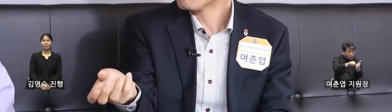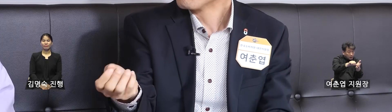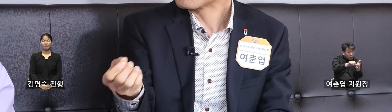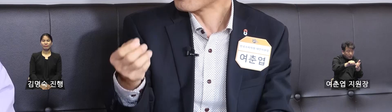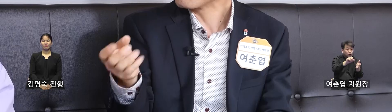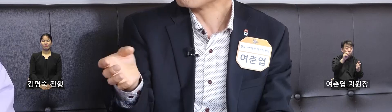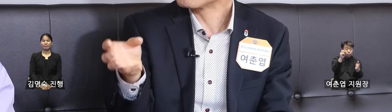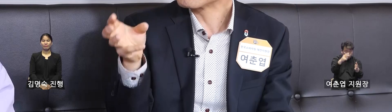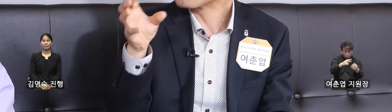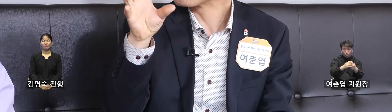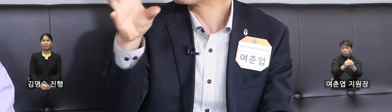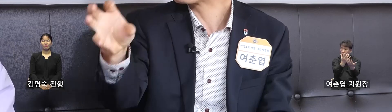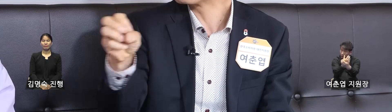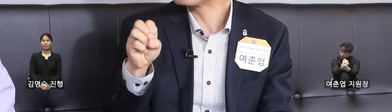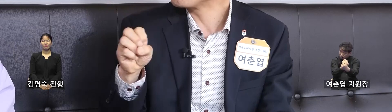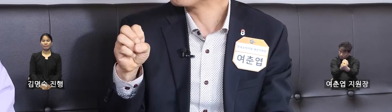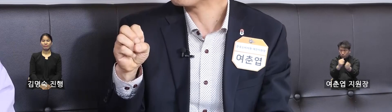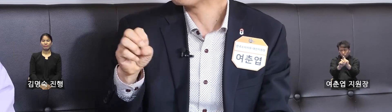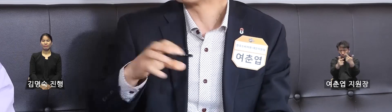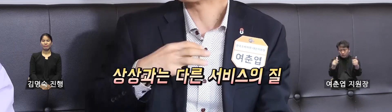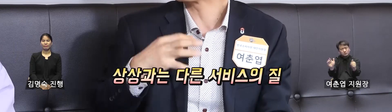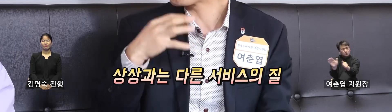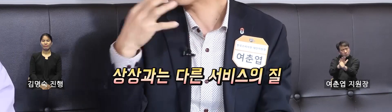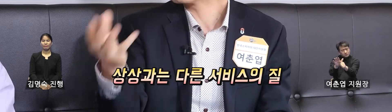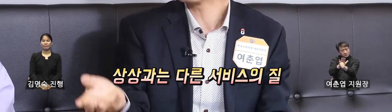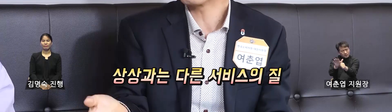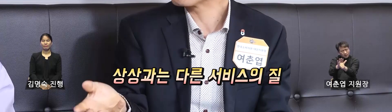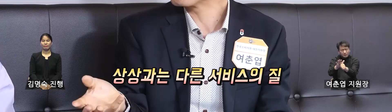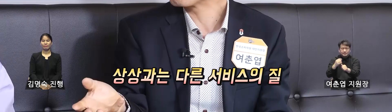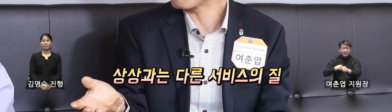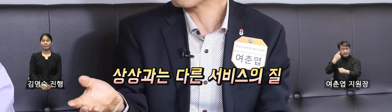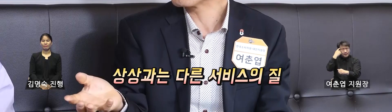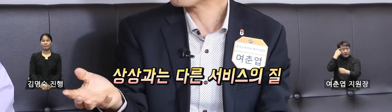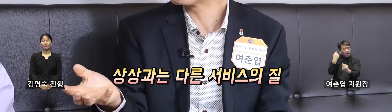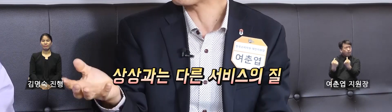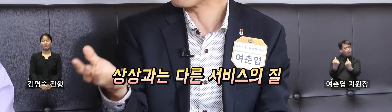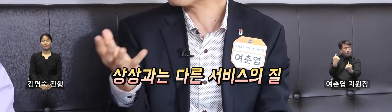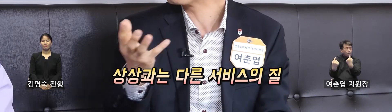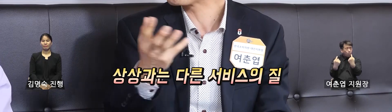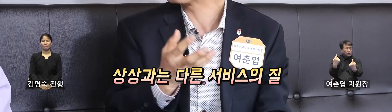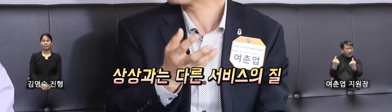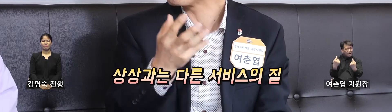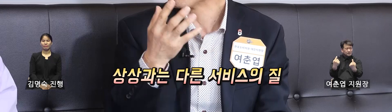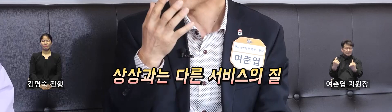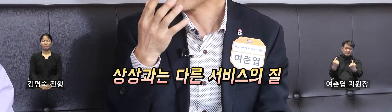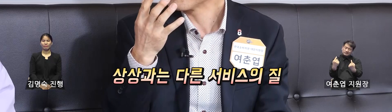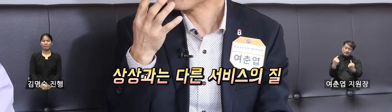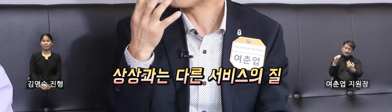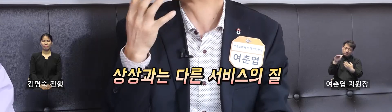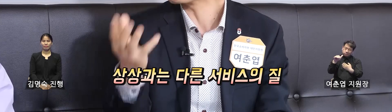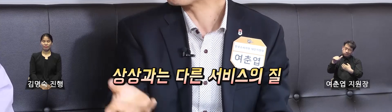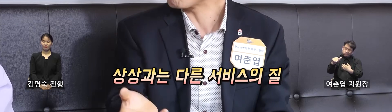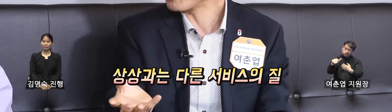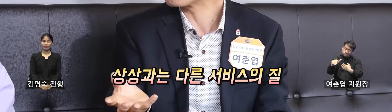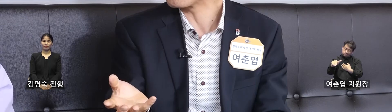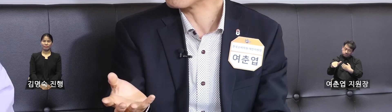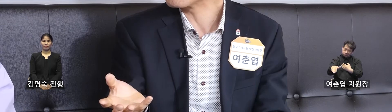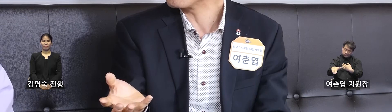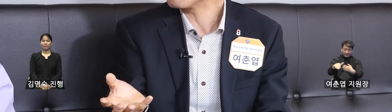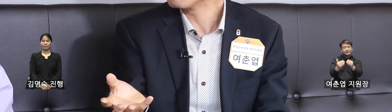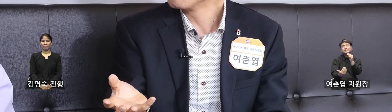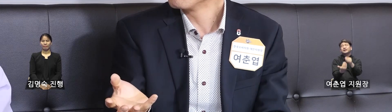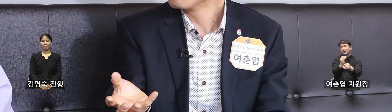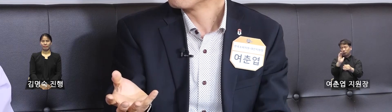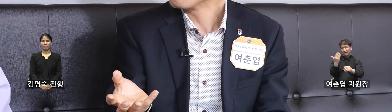주고 계약을 맺은 이 서비스의 질이 내가 생각하던 것과는 전혀 다른 측면이 적지 않게 발생을